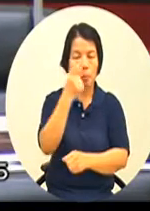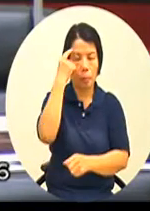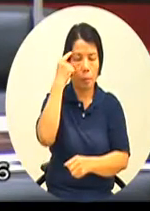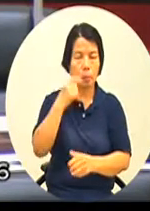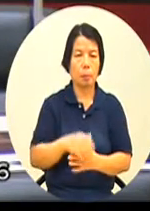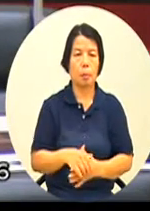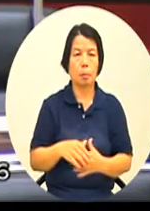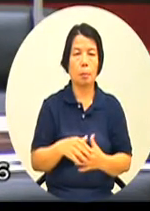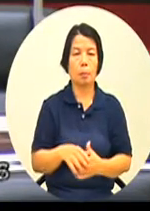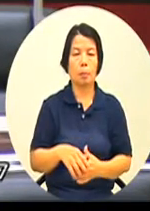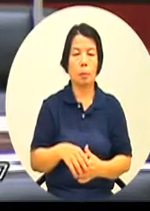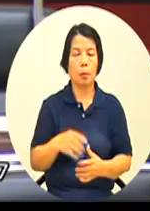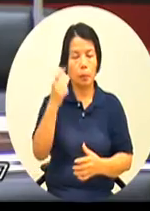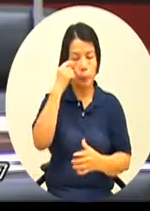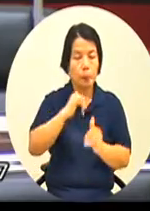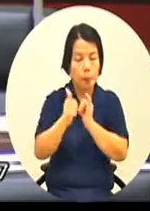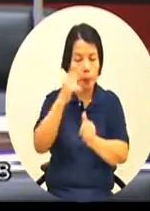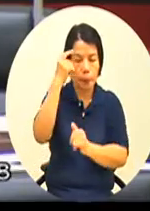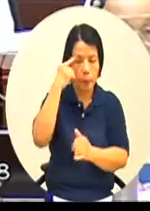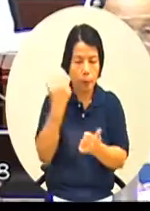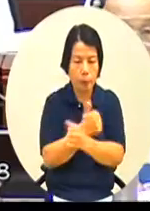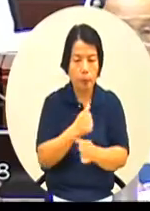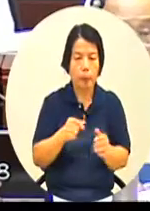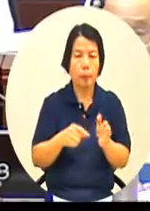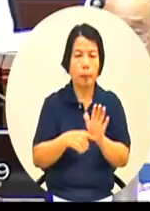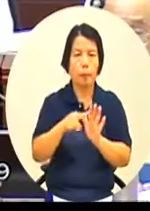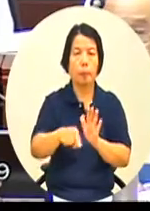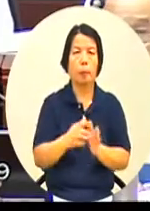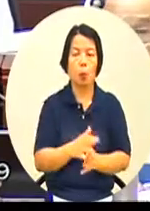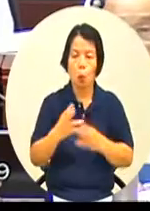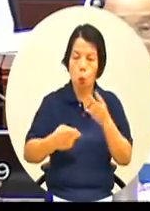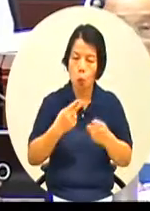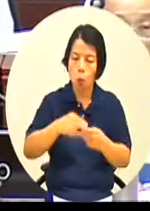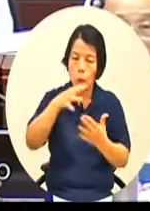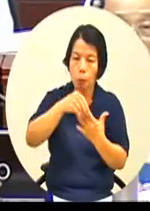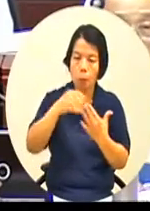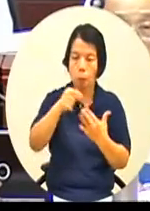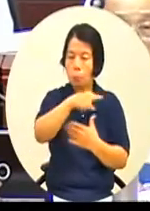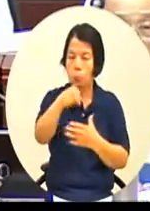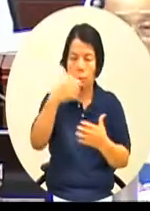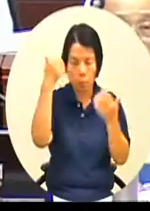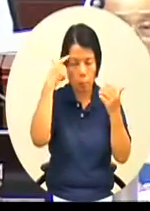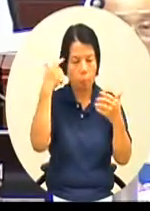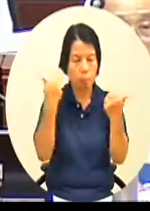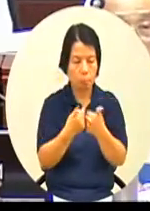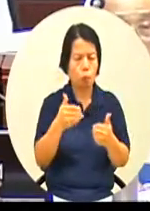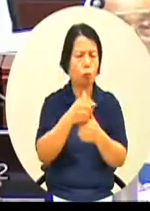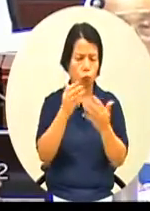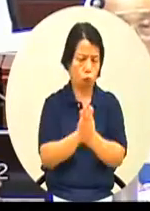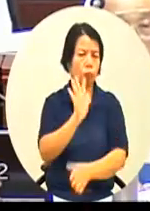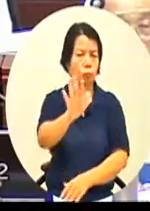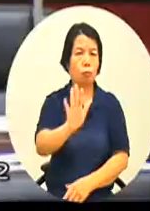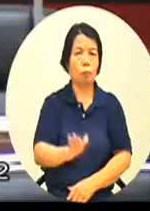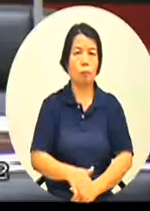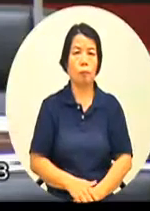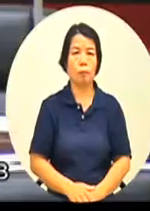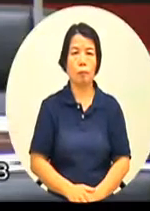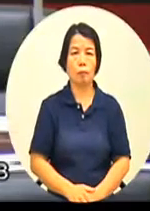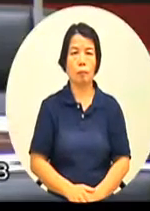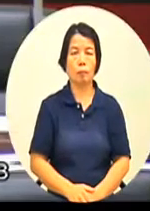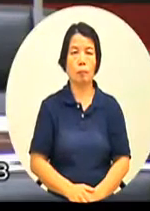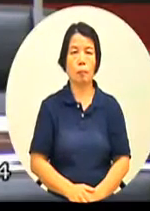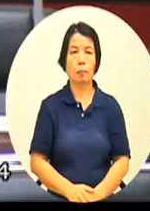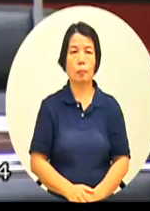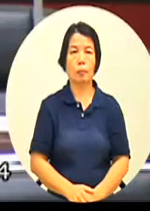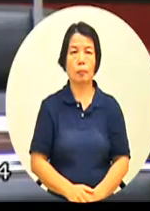有民意的代表性嘛啊，如果30人不管我们怎么选都会有人反对啊。 是啊，因为